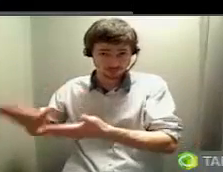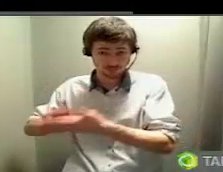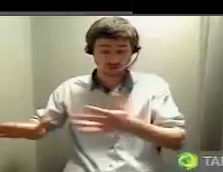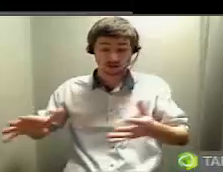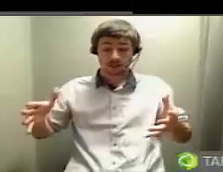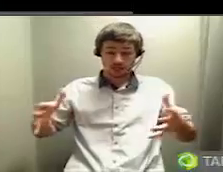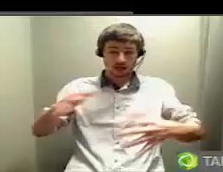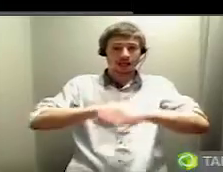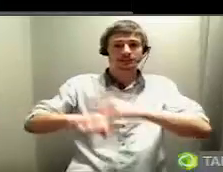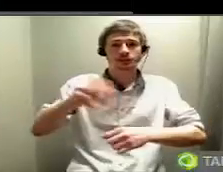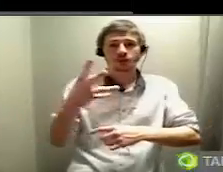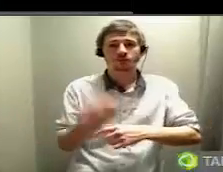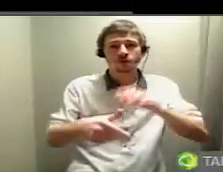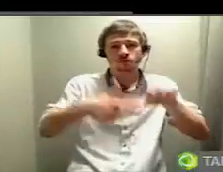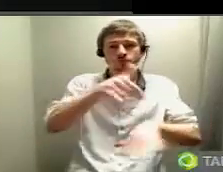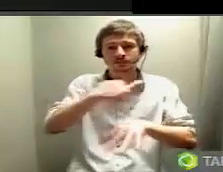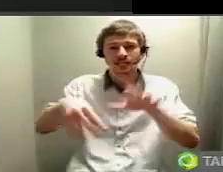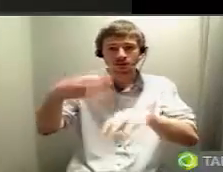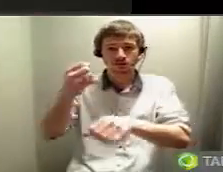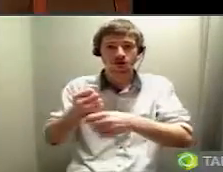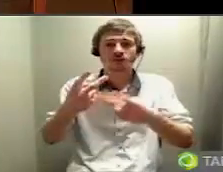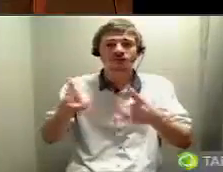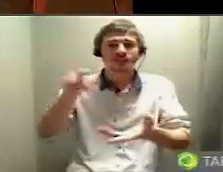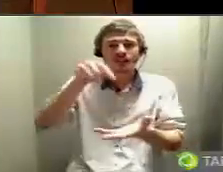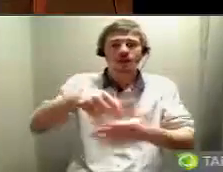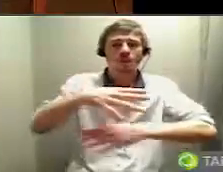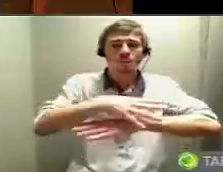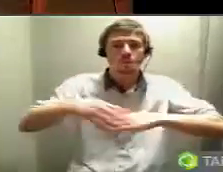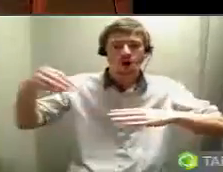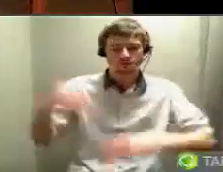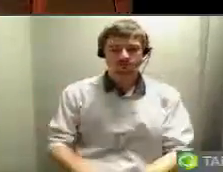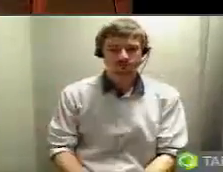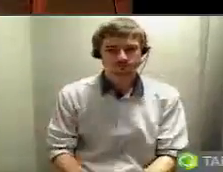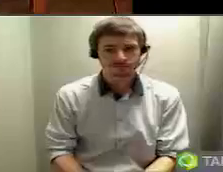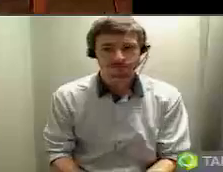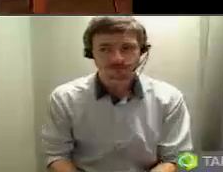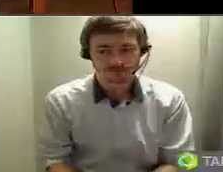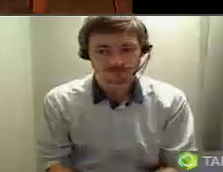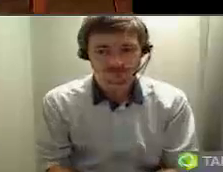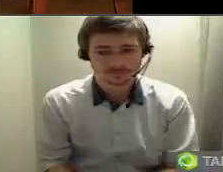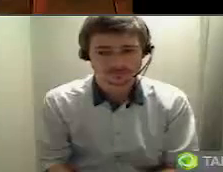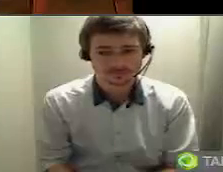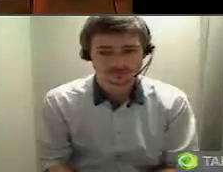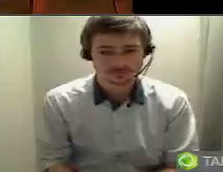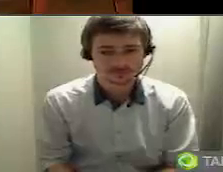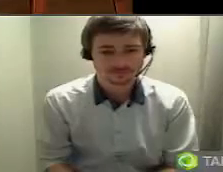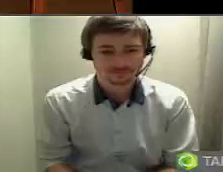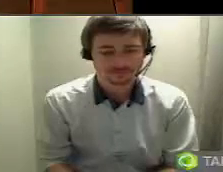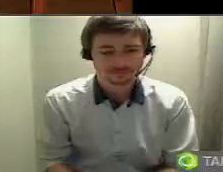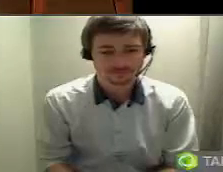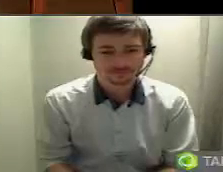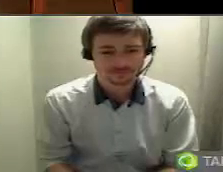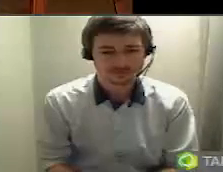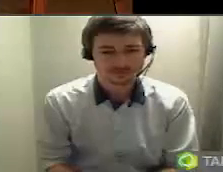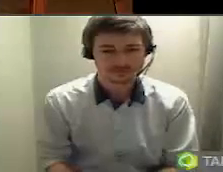Rouen. Tout à fait. Alors, on va inviter, peut-être on va remettre l'enveloppe. Mettre l'enveloppe, en effet.